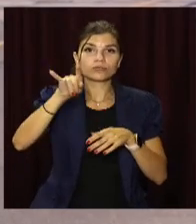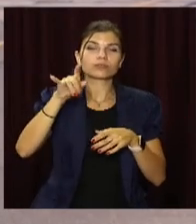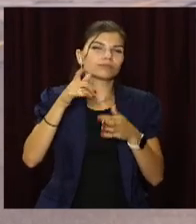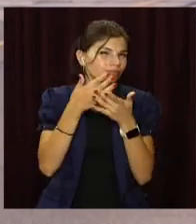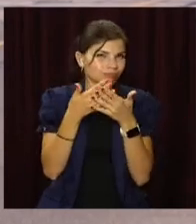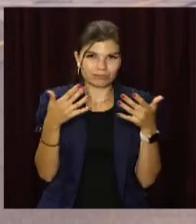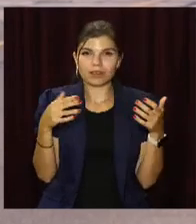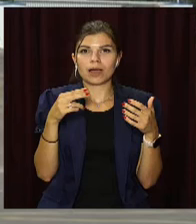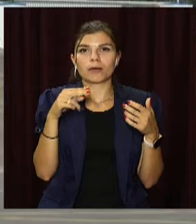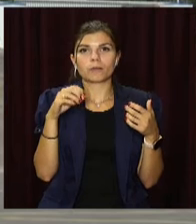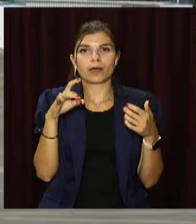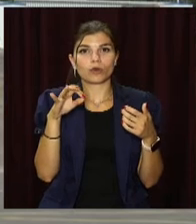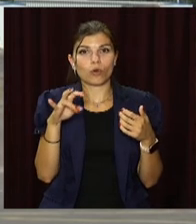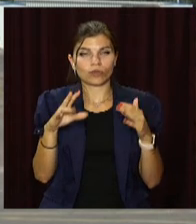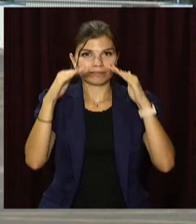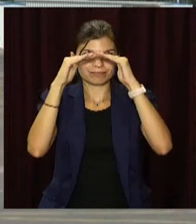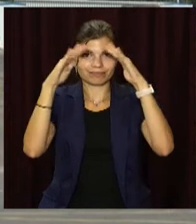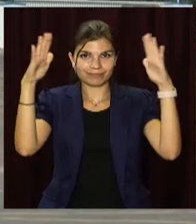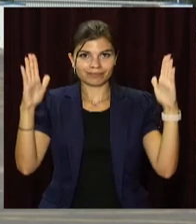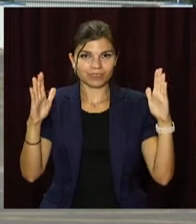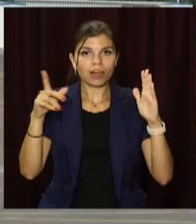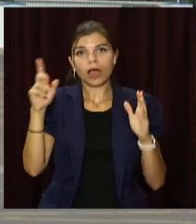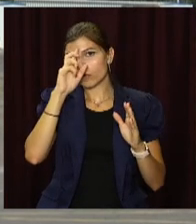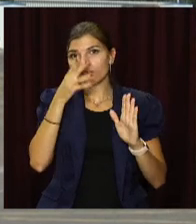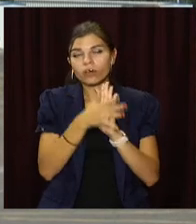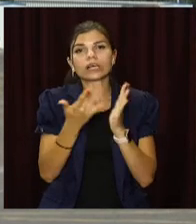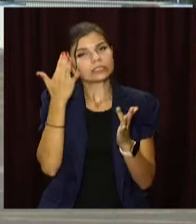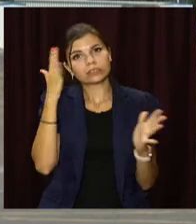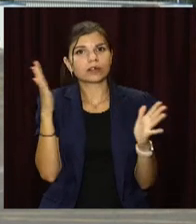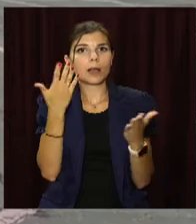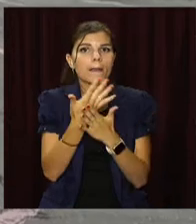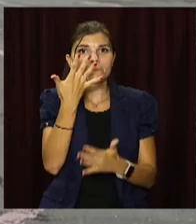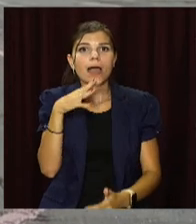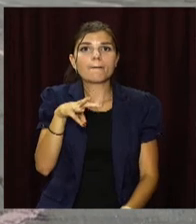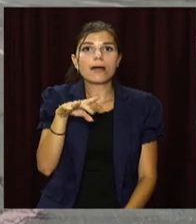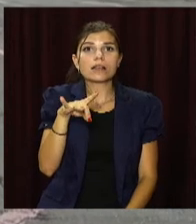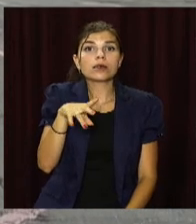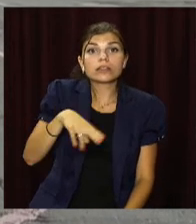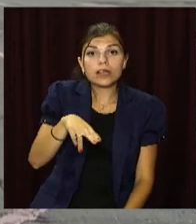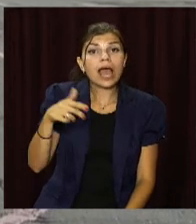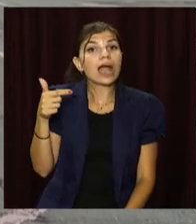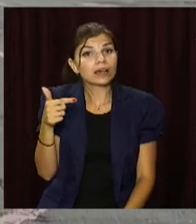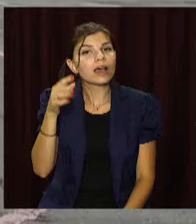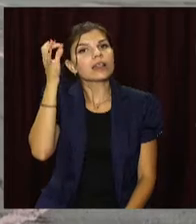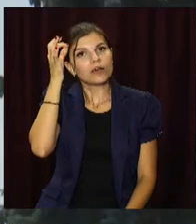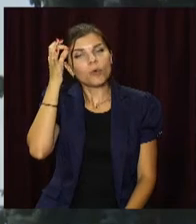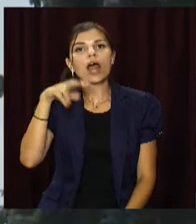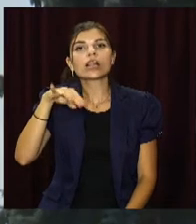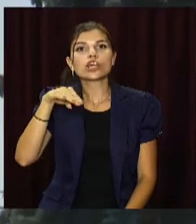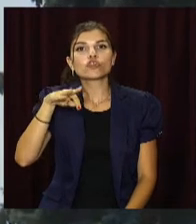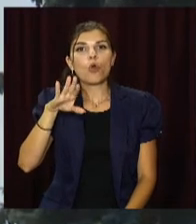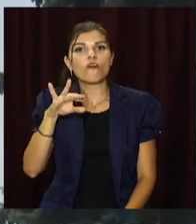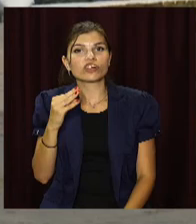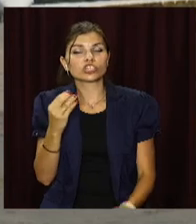і перон. На проєкт з держбюджету планують витратити більш як 5 мільярдів гривень. Нагадаємо, у Литовища вже